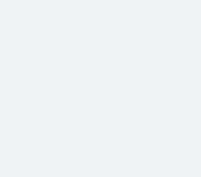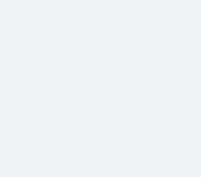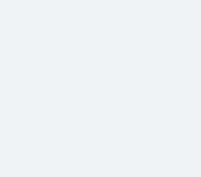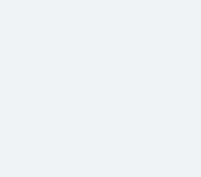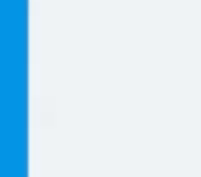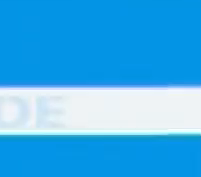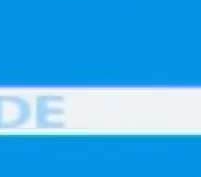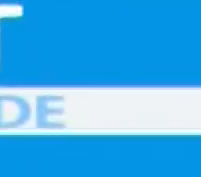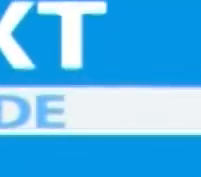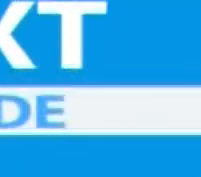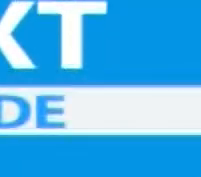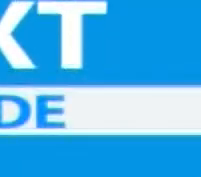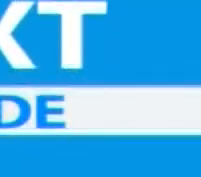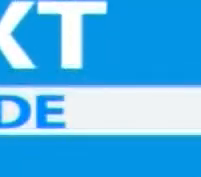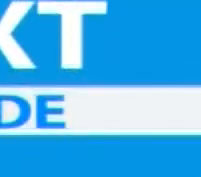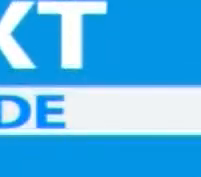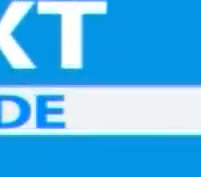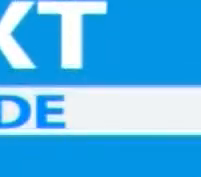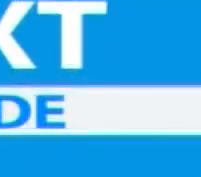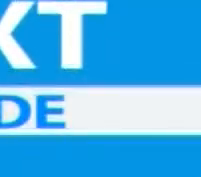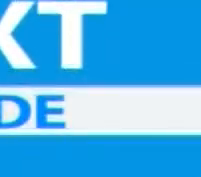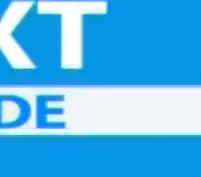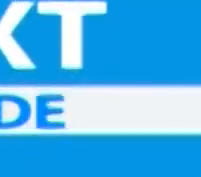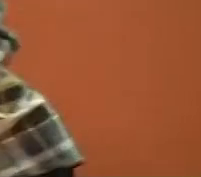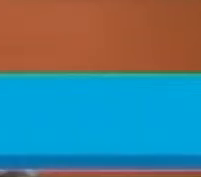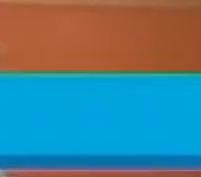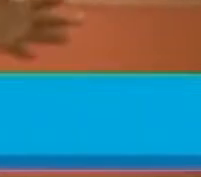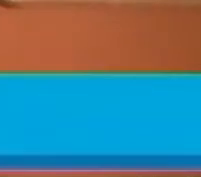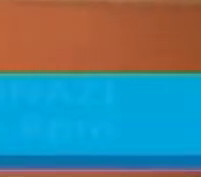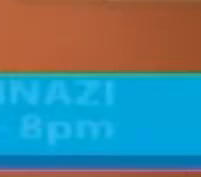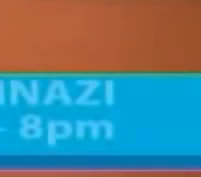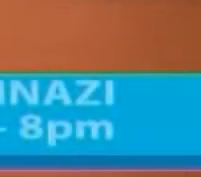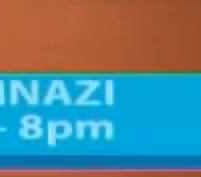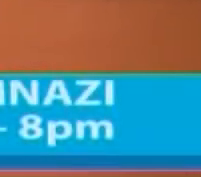On the next episode of